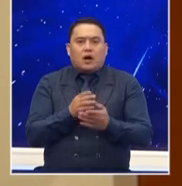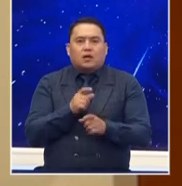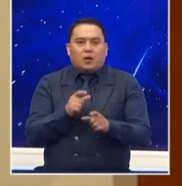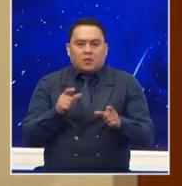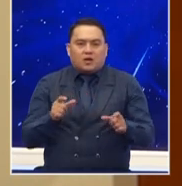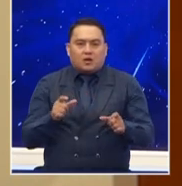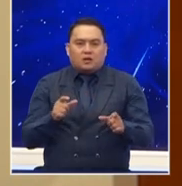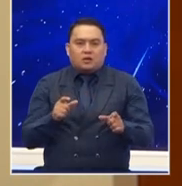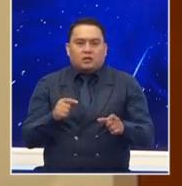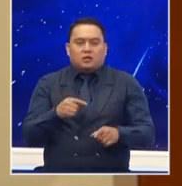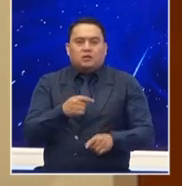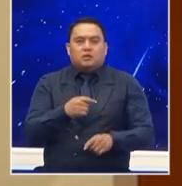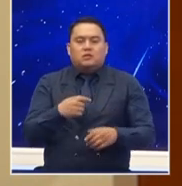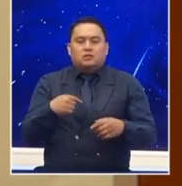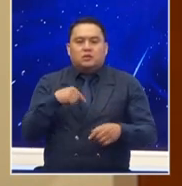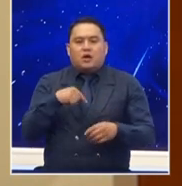адамның денсаулықтарына